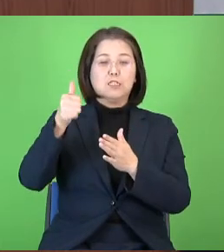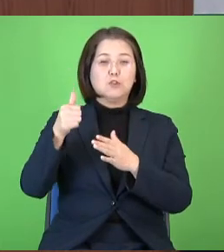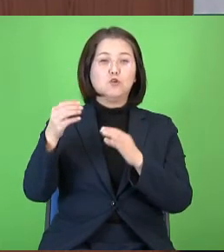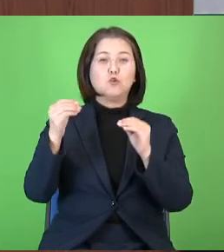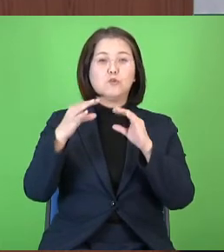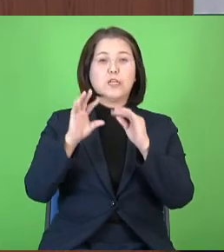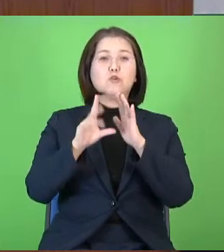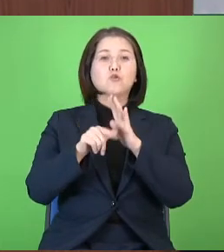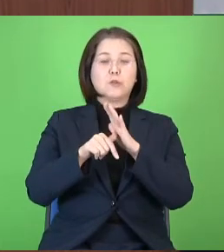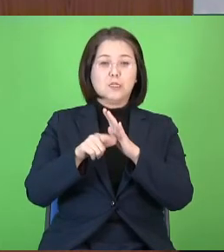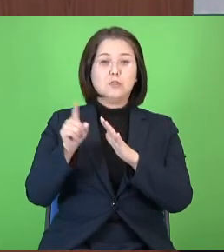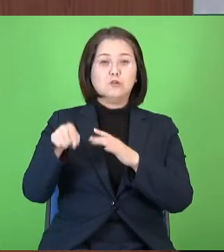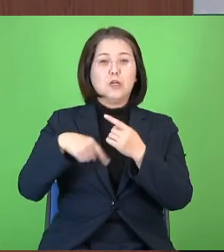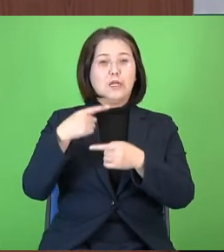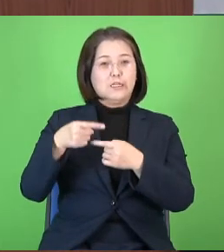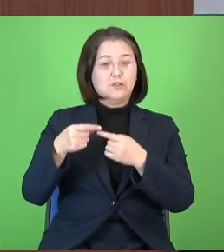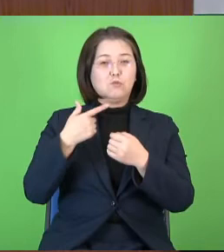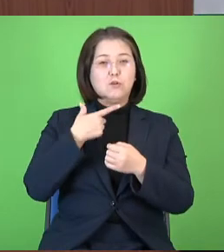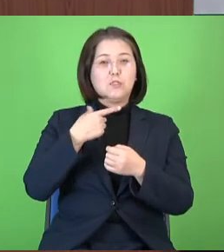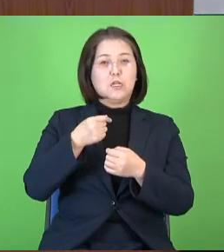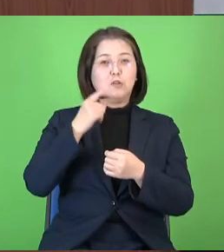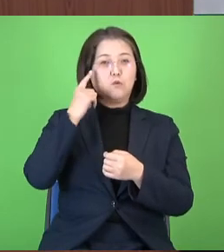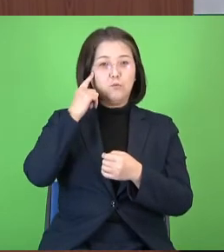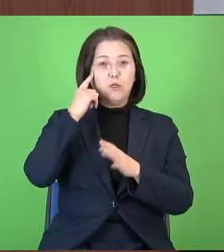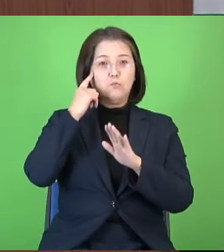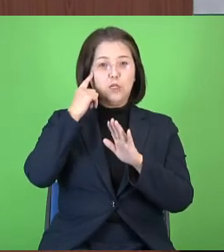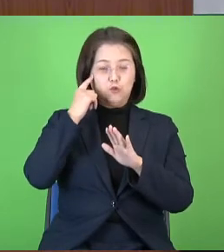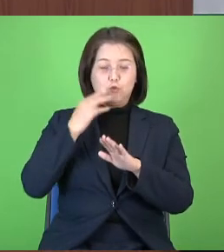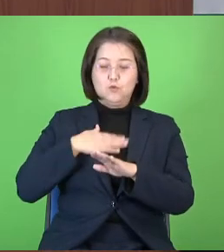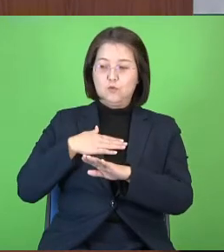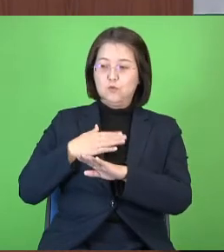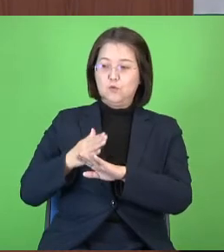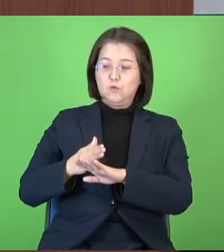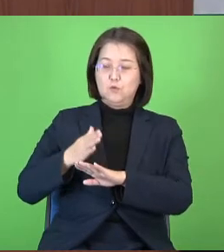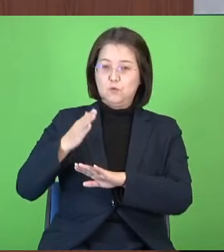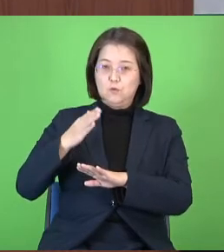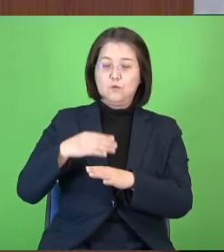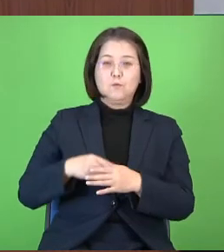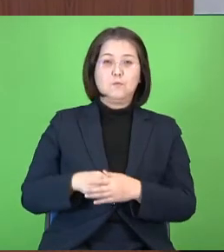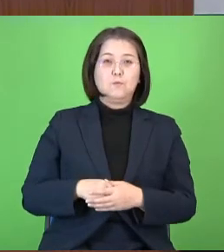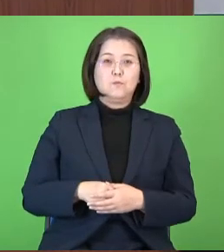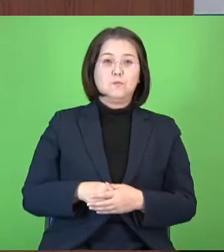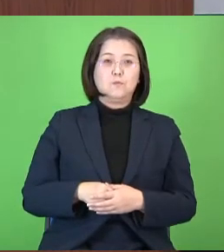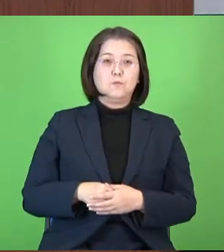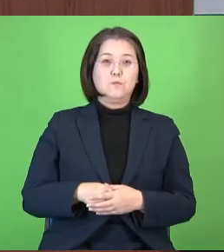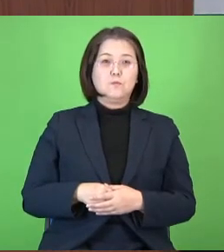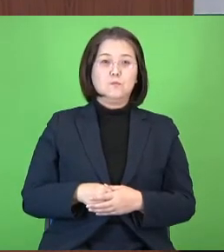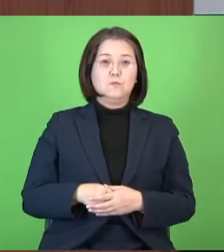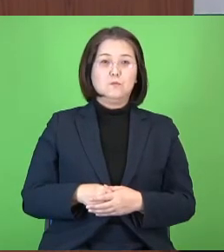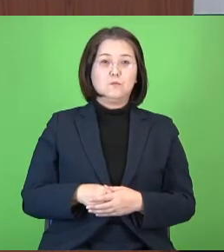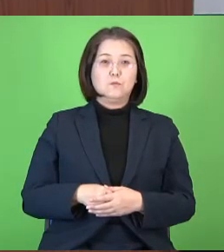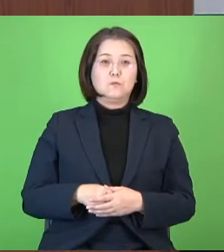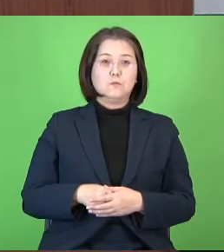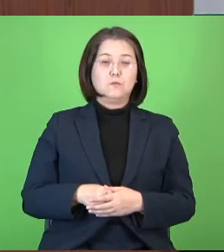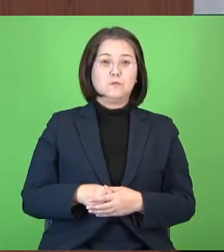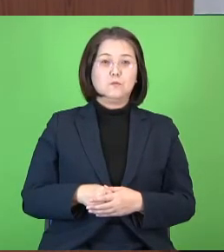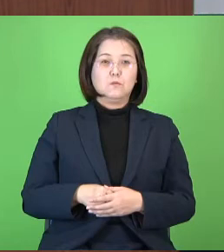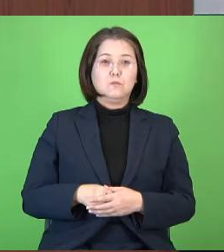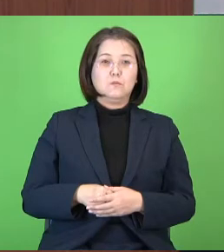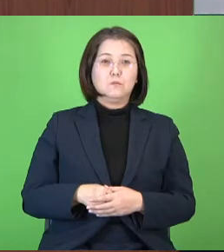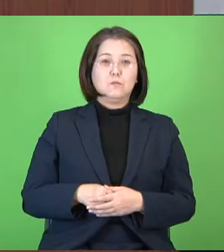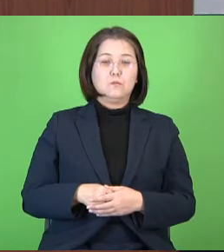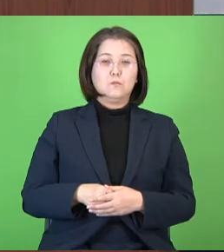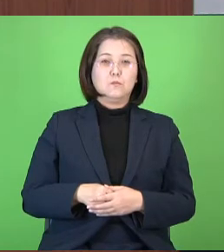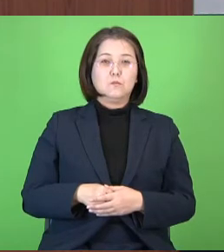も土地とのこんなのまでそんなこともお話しのワーク話題にできればというふうに考えます